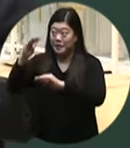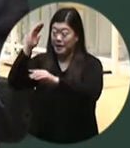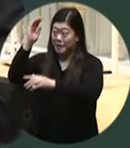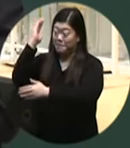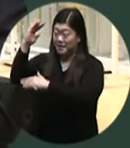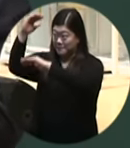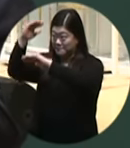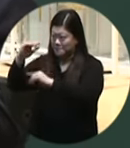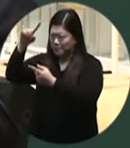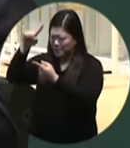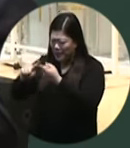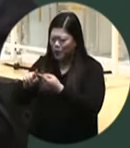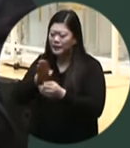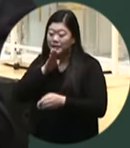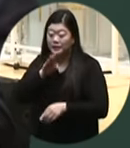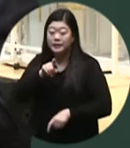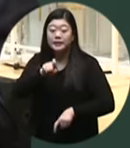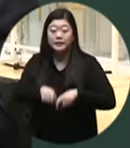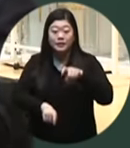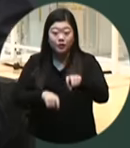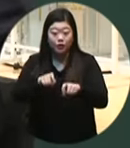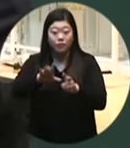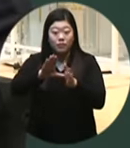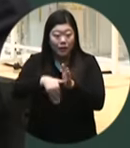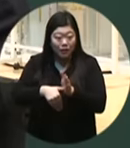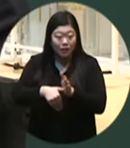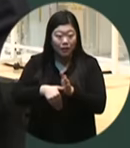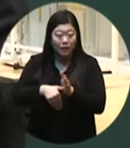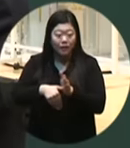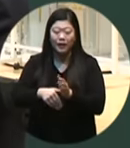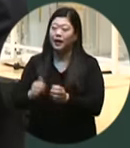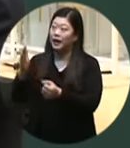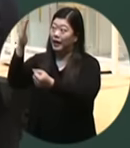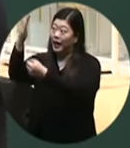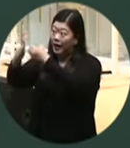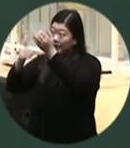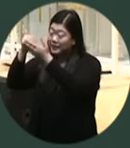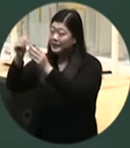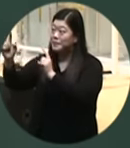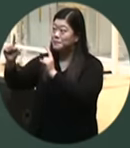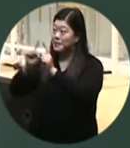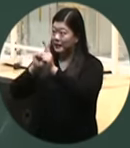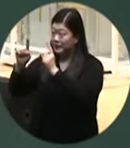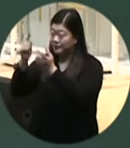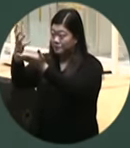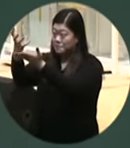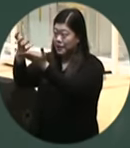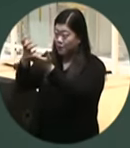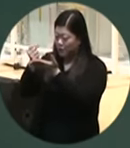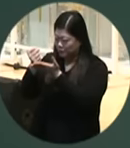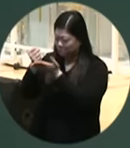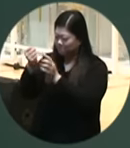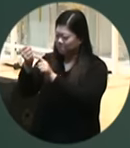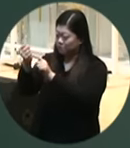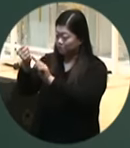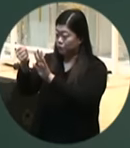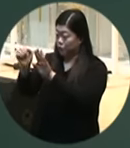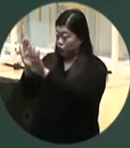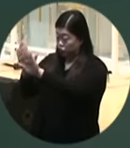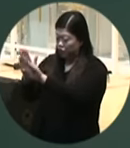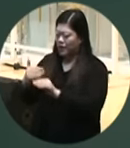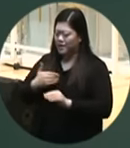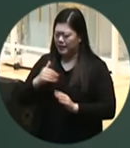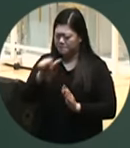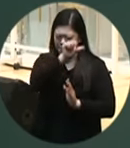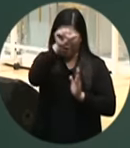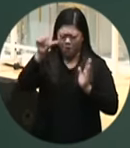it's very important to put into actualization these 예, things. 하나님의 말씀 앞에 이제 내 인생을 확정해야